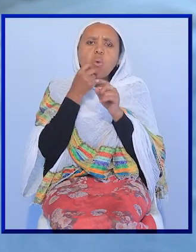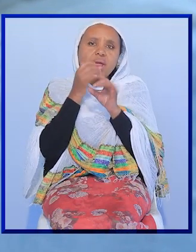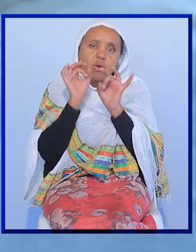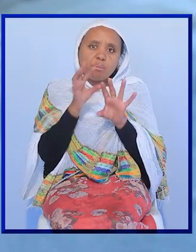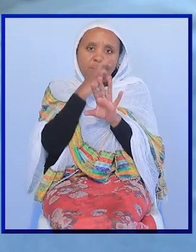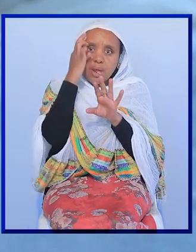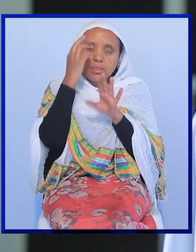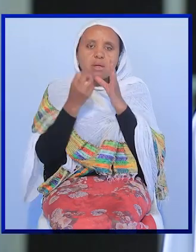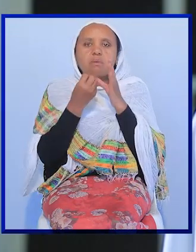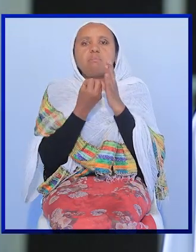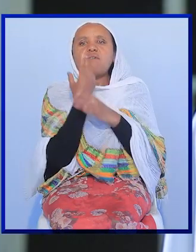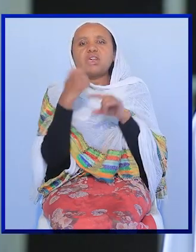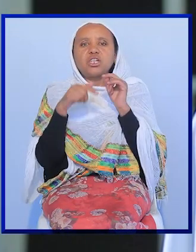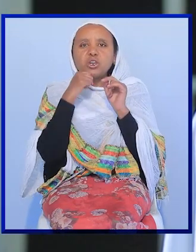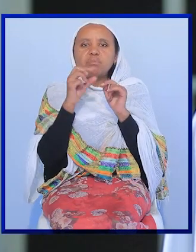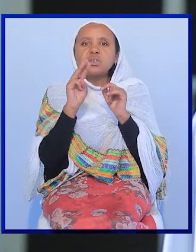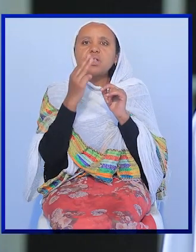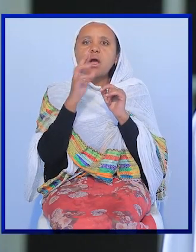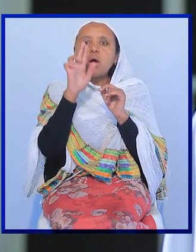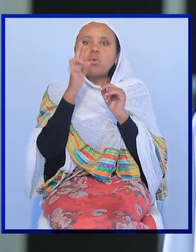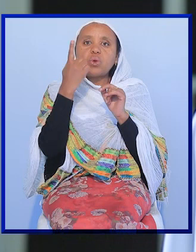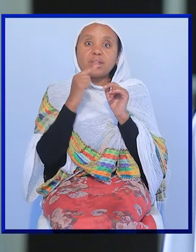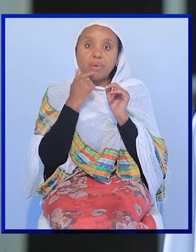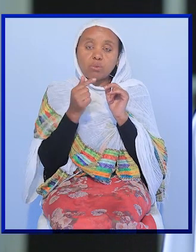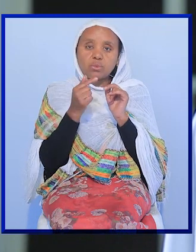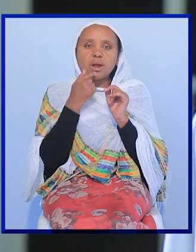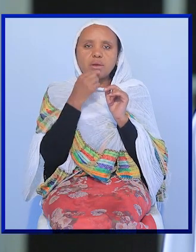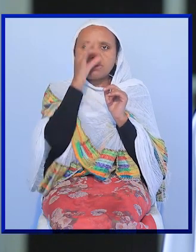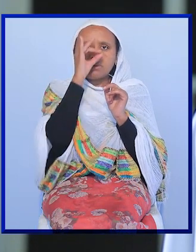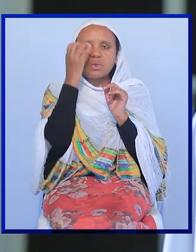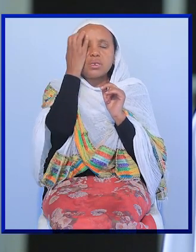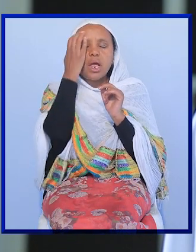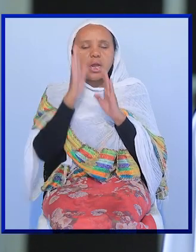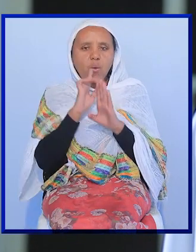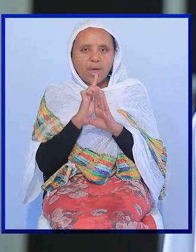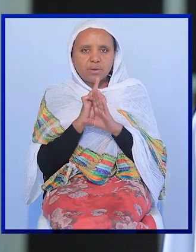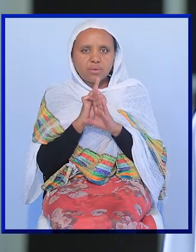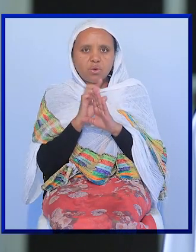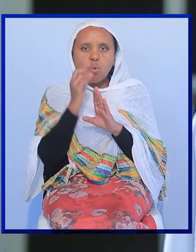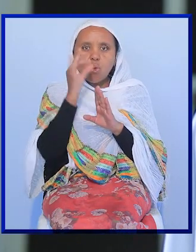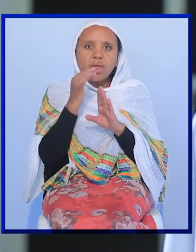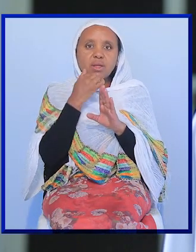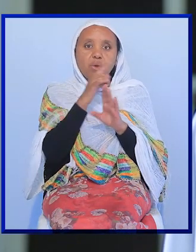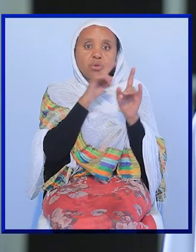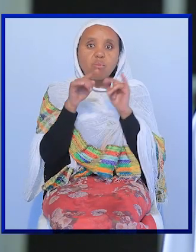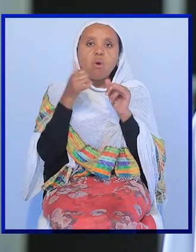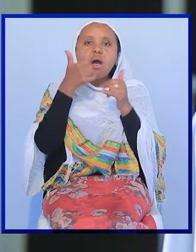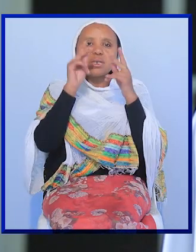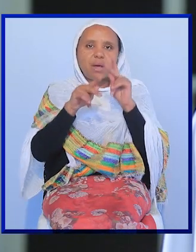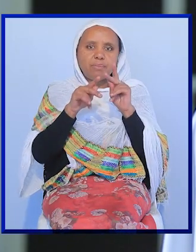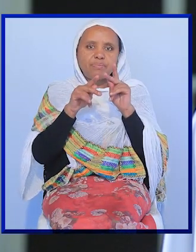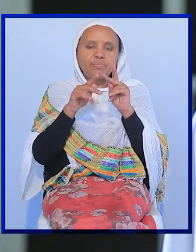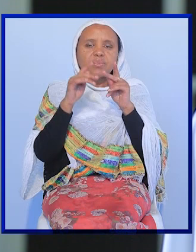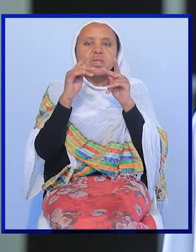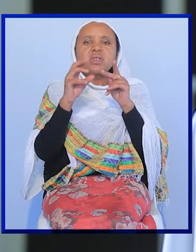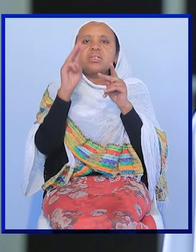ስለሌለው ልምላሜን አያፈራ። ሳሮን የተባሉት ይላል አንድ ሊቅ እስራኤላውያን ናቸው። ቆላ የተባሉት ደግሞ አህዛብ ናቸው።